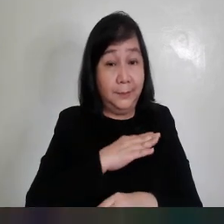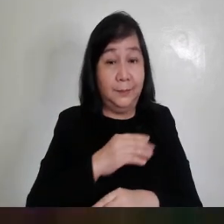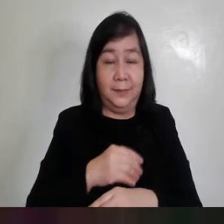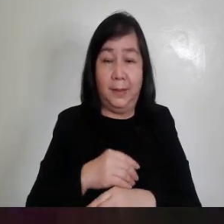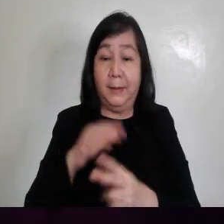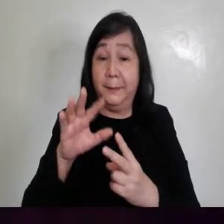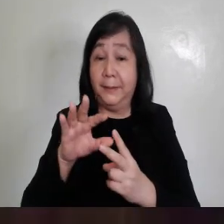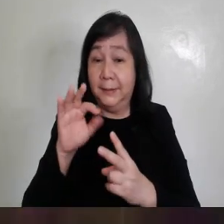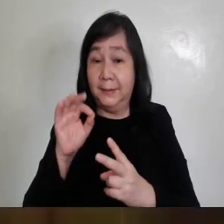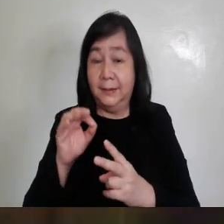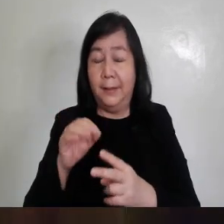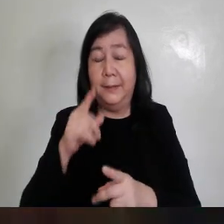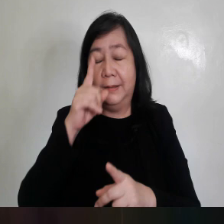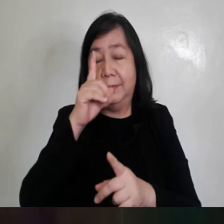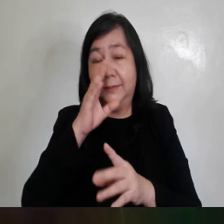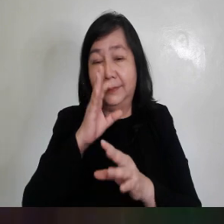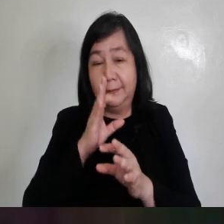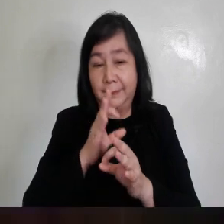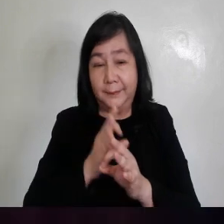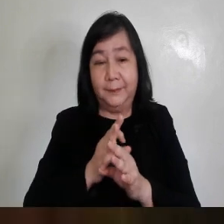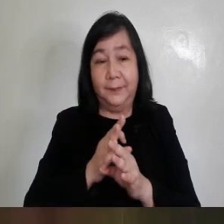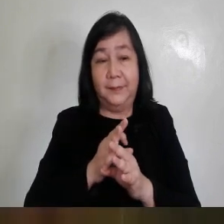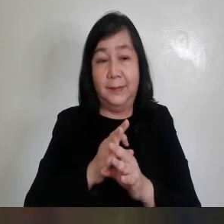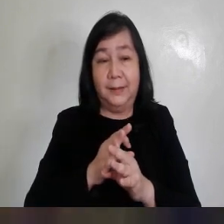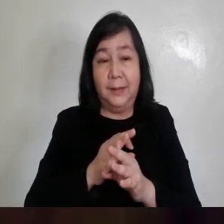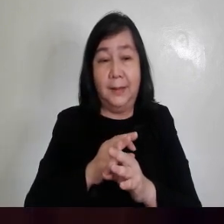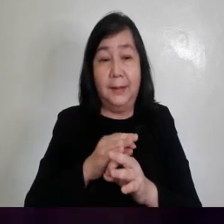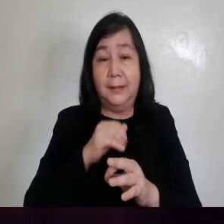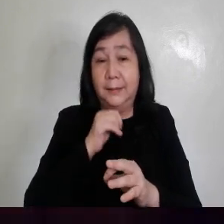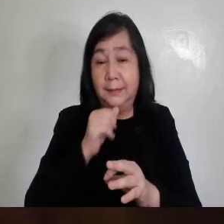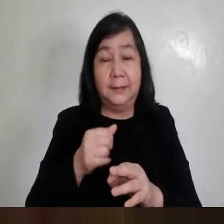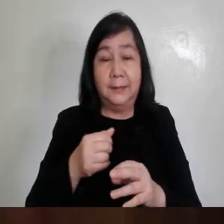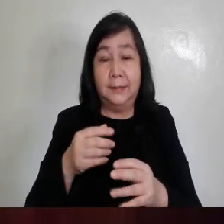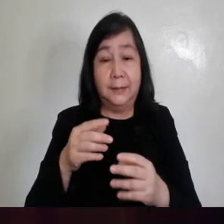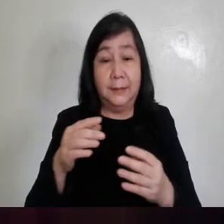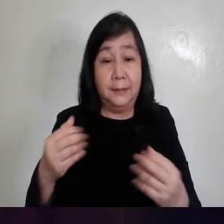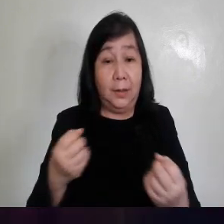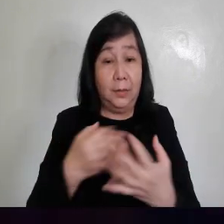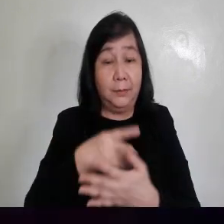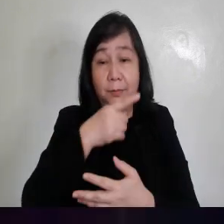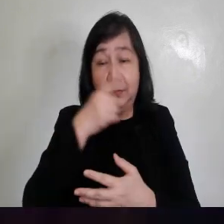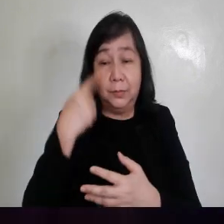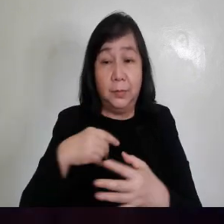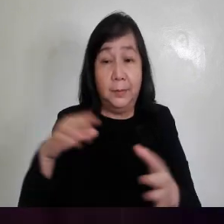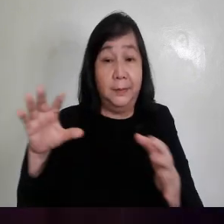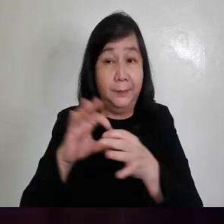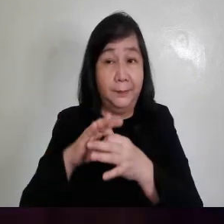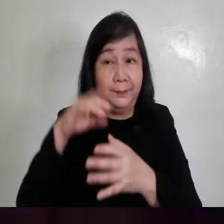tapang ay pagpili ng pananampalataya ay sa takot, sapagkat sa panig